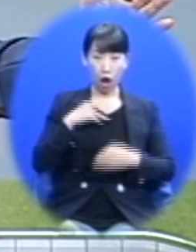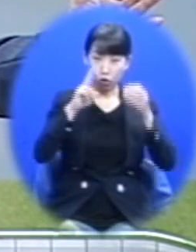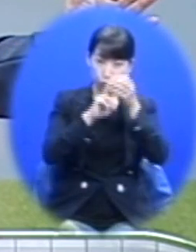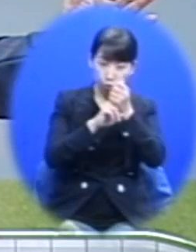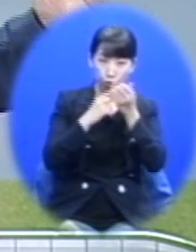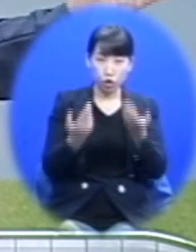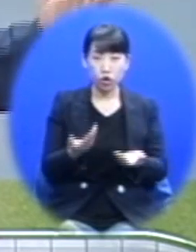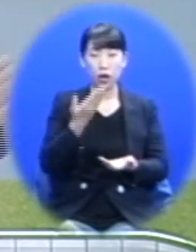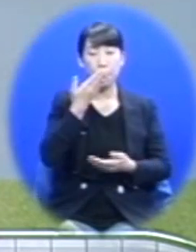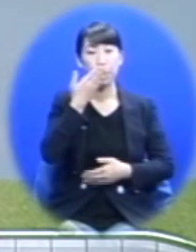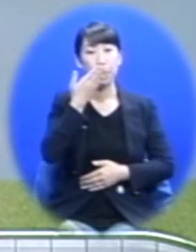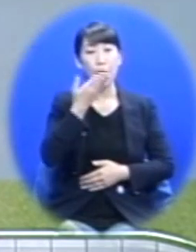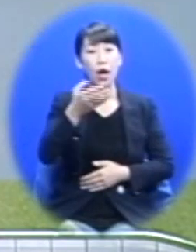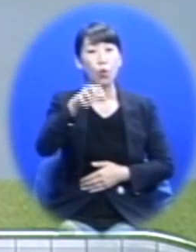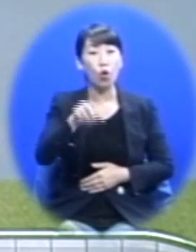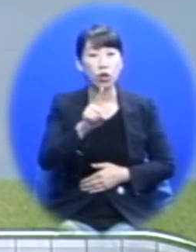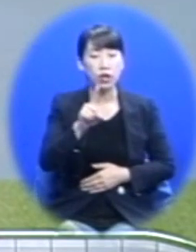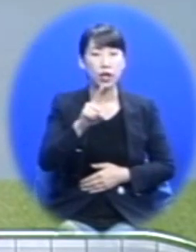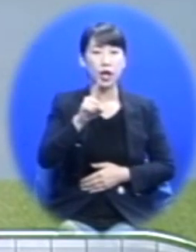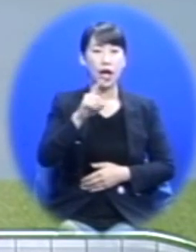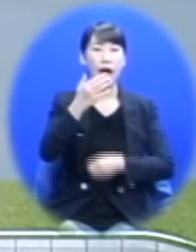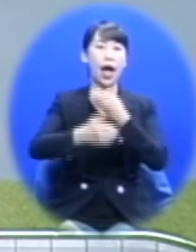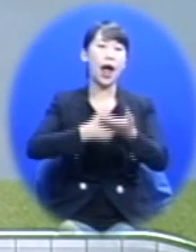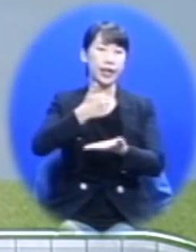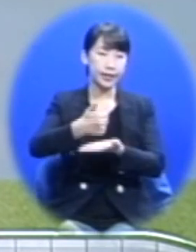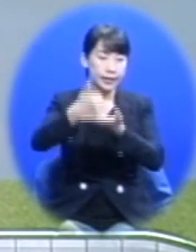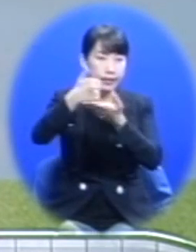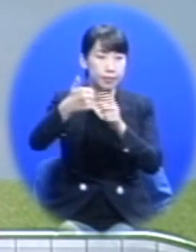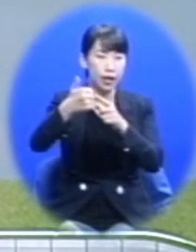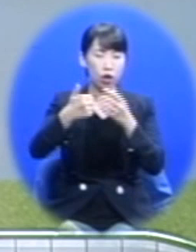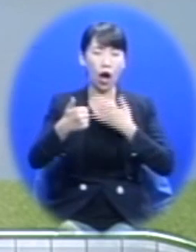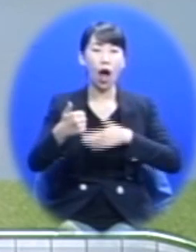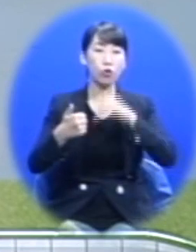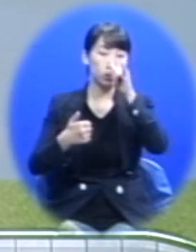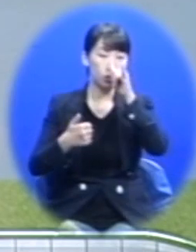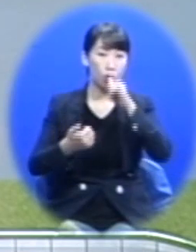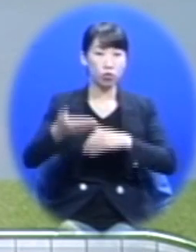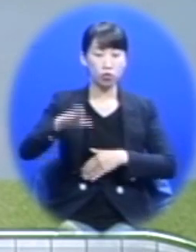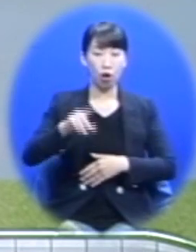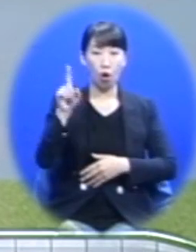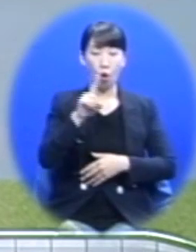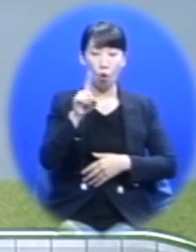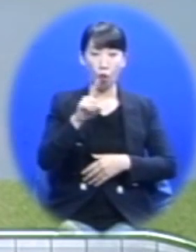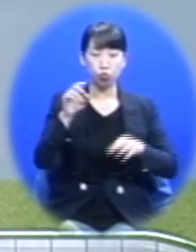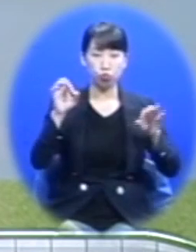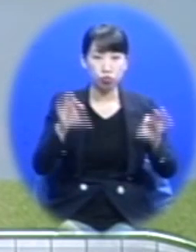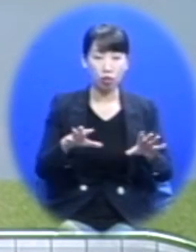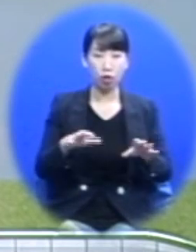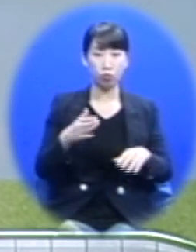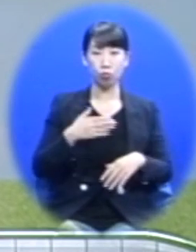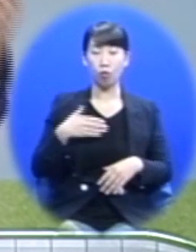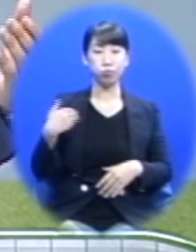날개 그늘 하나님이십니다. 다윗이 이미 알고 있었던 것이에요. 그러나 어느 순간에 다윗은 자기도 모르는